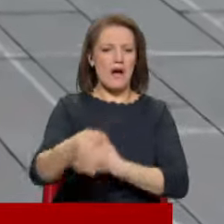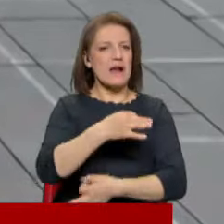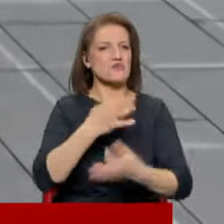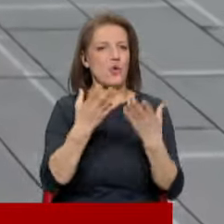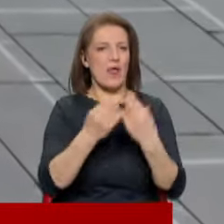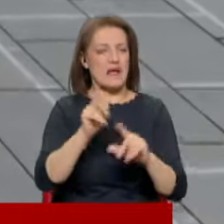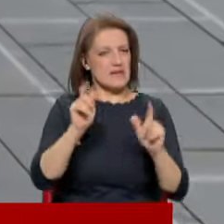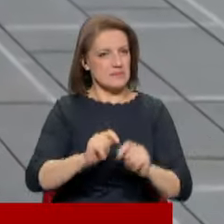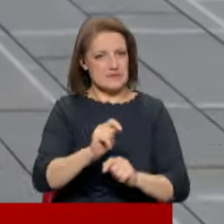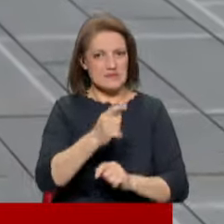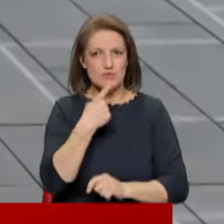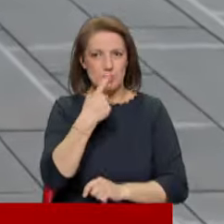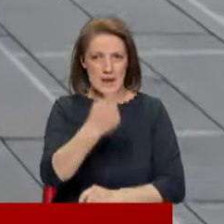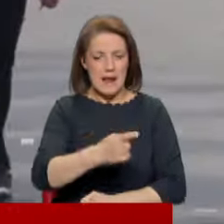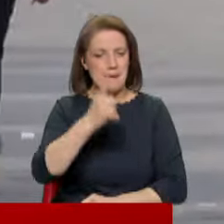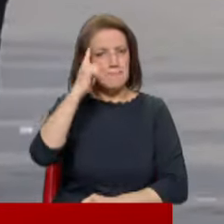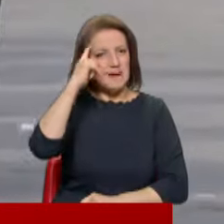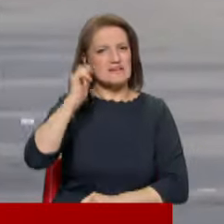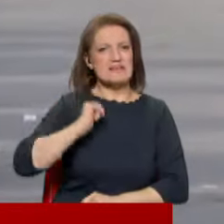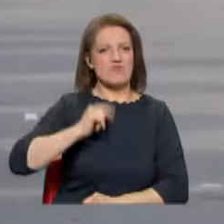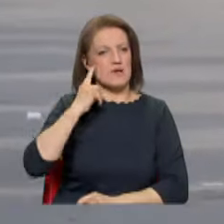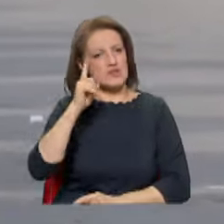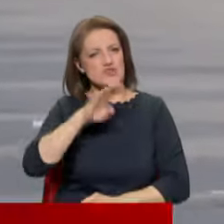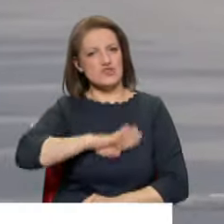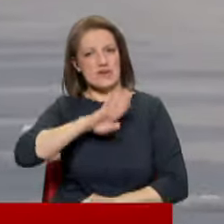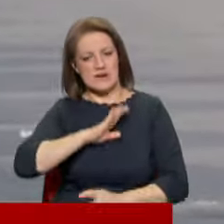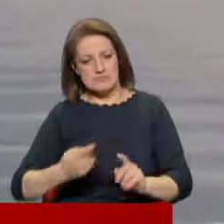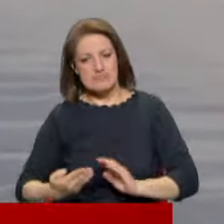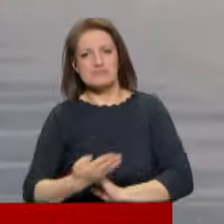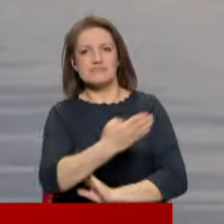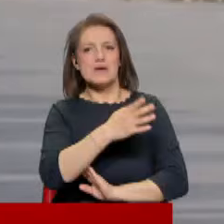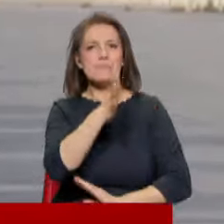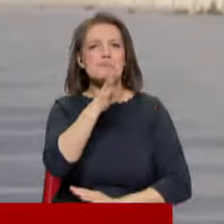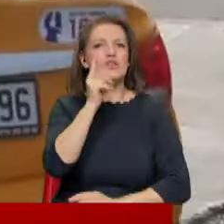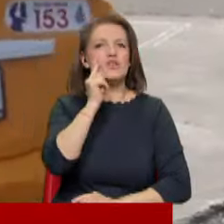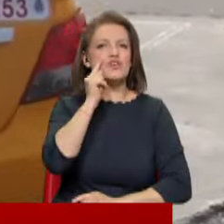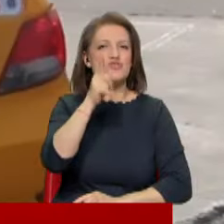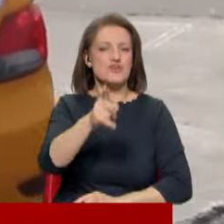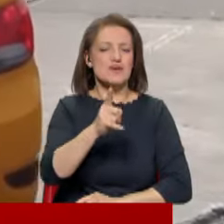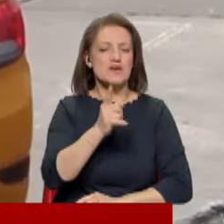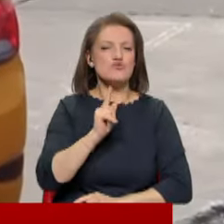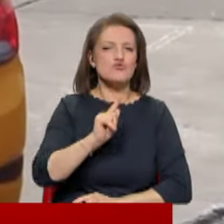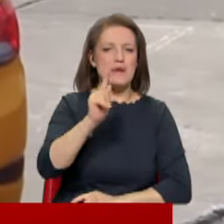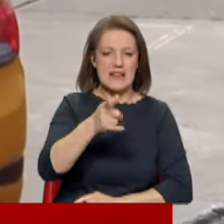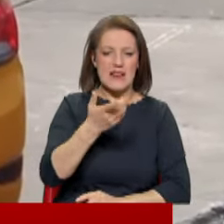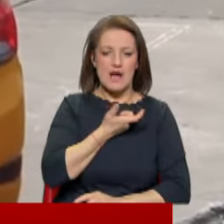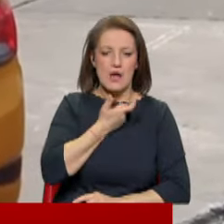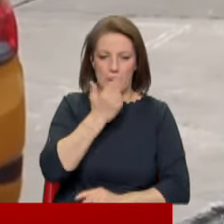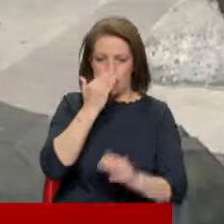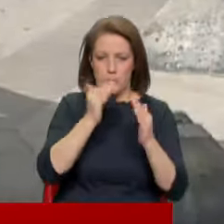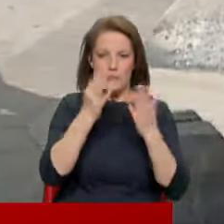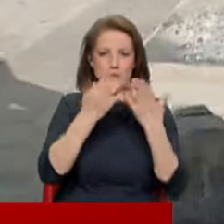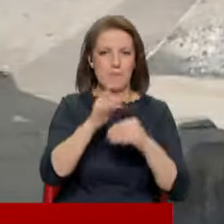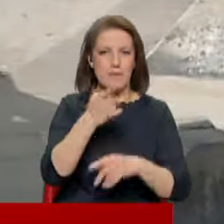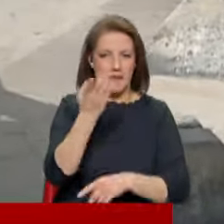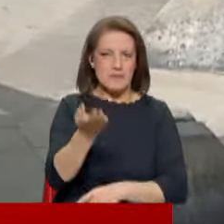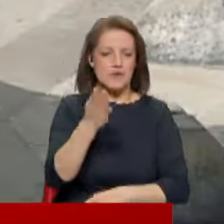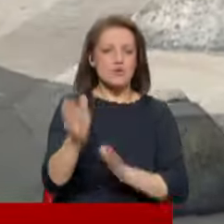şekilde yapıldığını öne sürerek başsavcılığa şikayette bulundu. Bilirkişi heyeti şüphelilerin yasaya aykırı yapılan işlemleri göz ardı